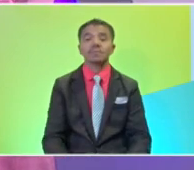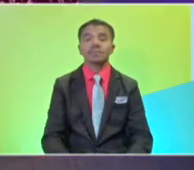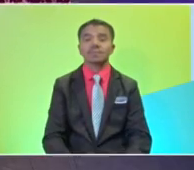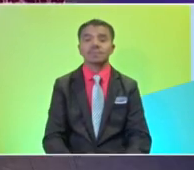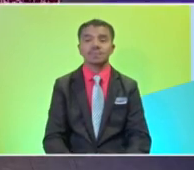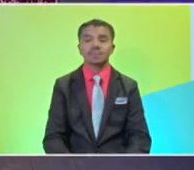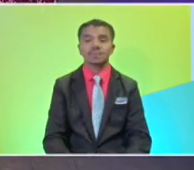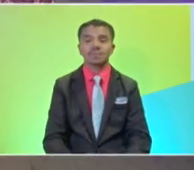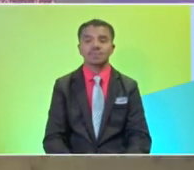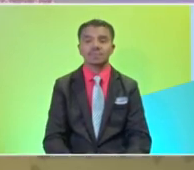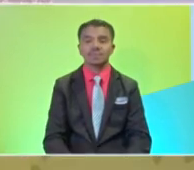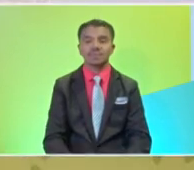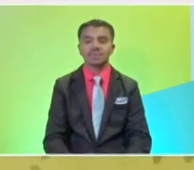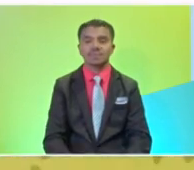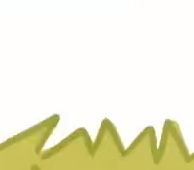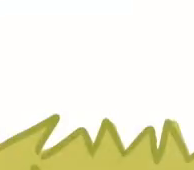Jah